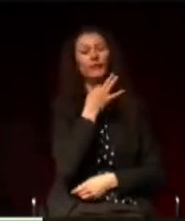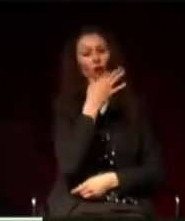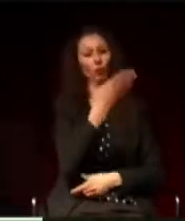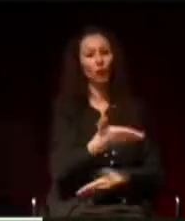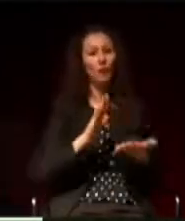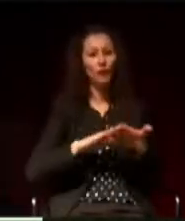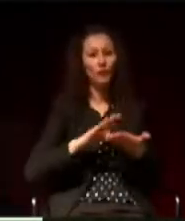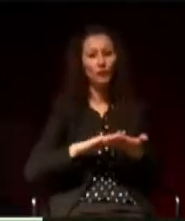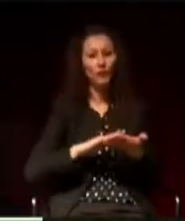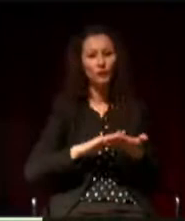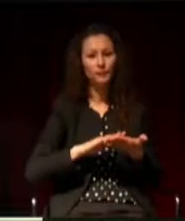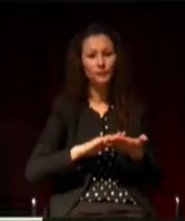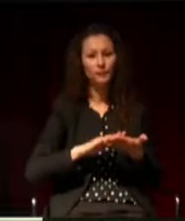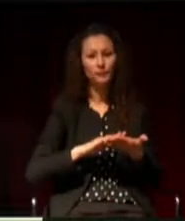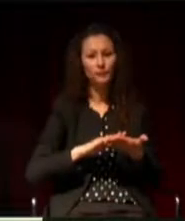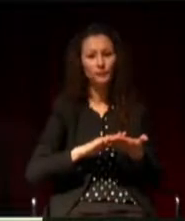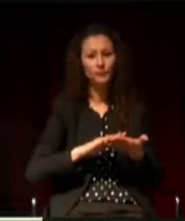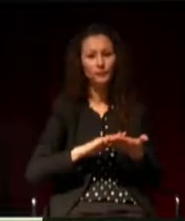ediyorum arkadaşlar.